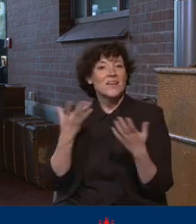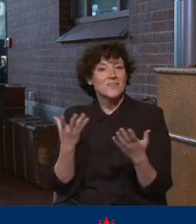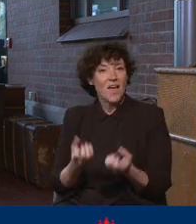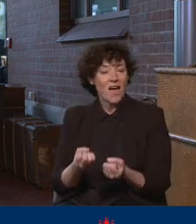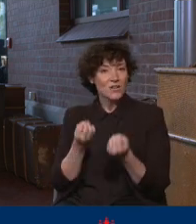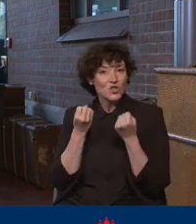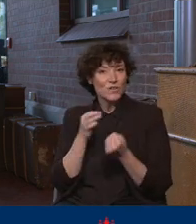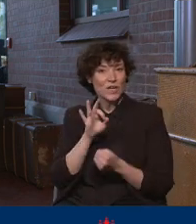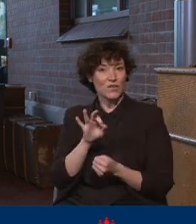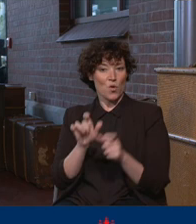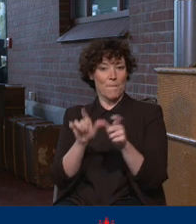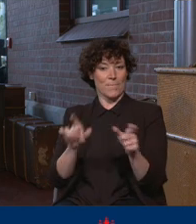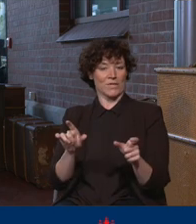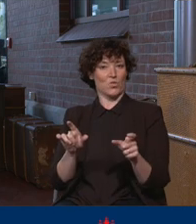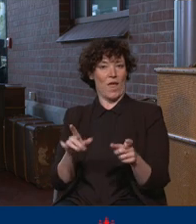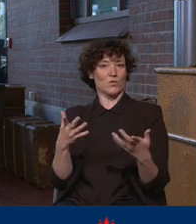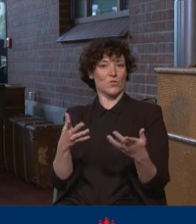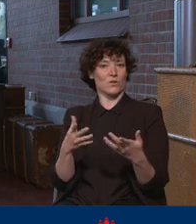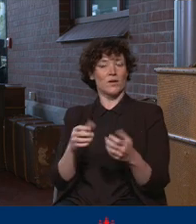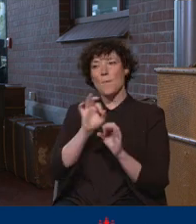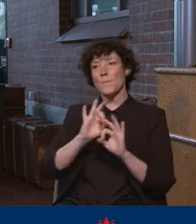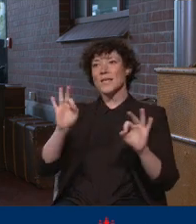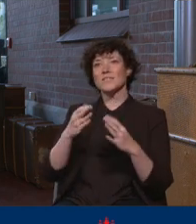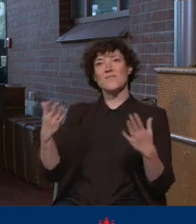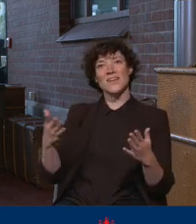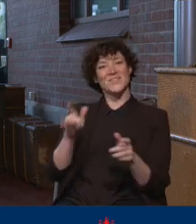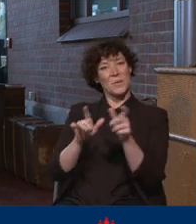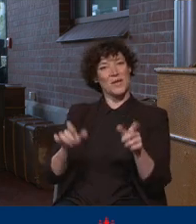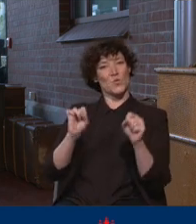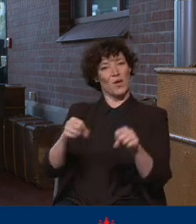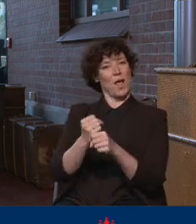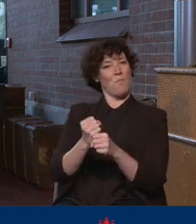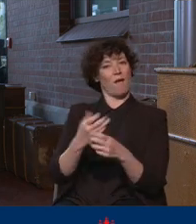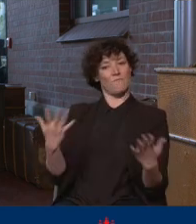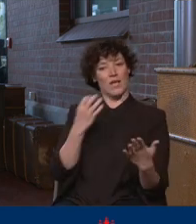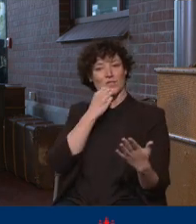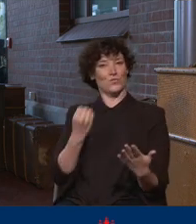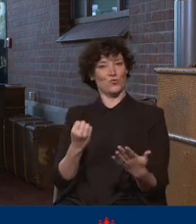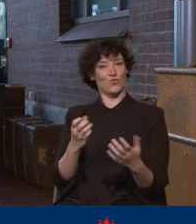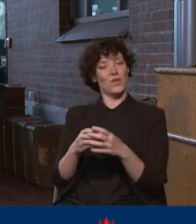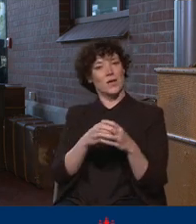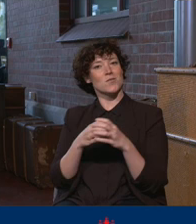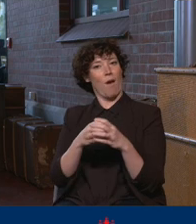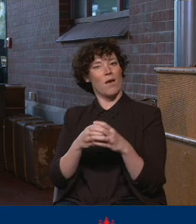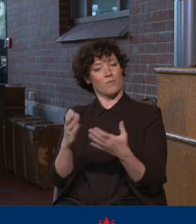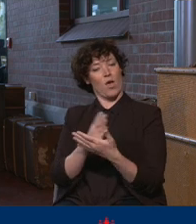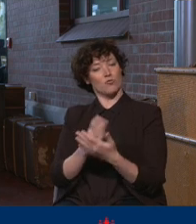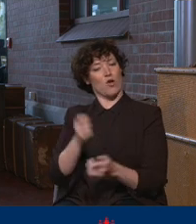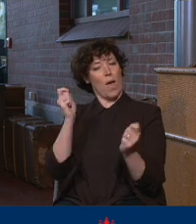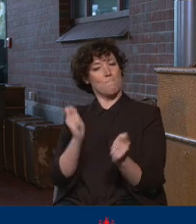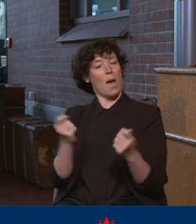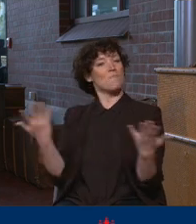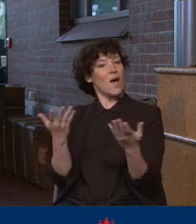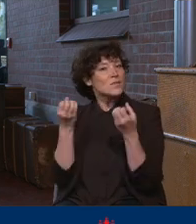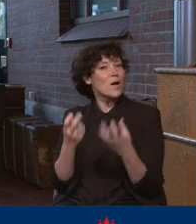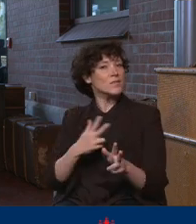leute auch einfach machen können worauf sie bock haben und wo ihm nichts vorgegeben wird wo einfach die gemeinde entscheidet was geschehen